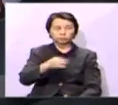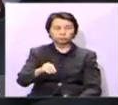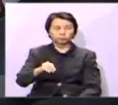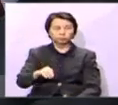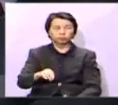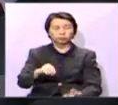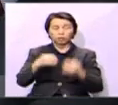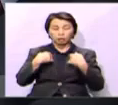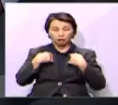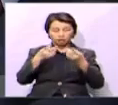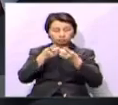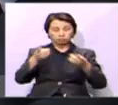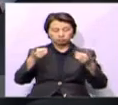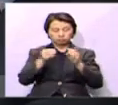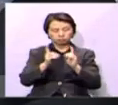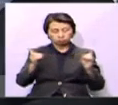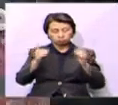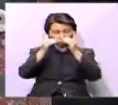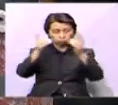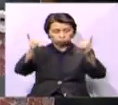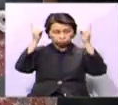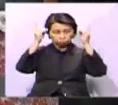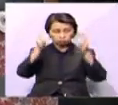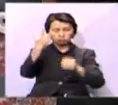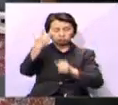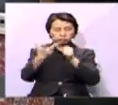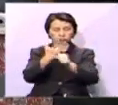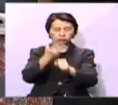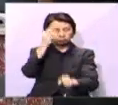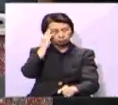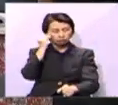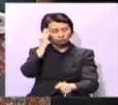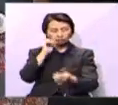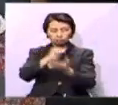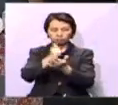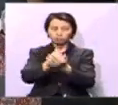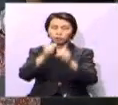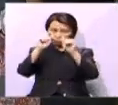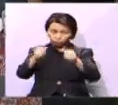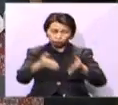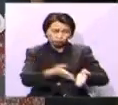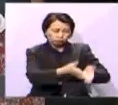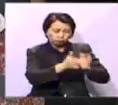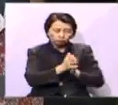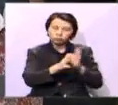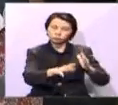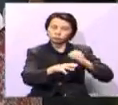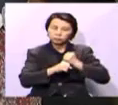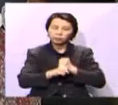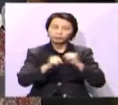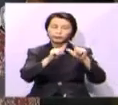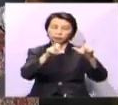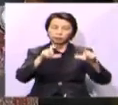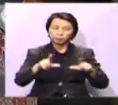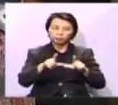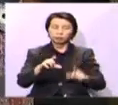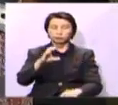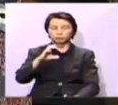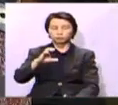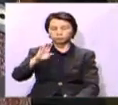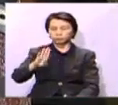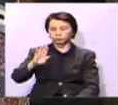ada ijazah, diploma atau sijil dengan 3 tahun pengalaman audit juga boleh memohon untuk mendapatkan sijil